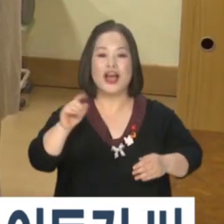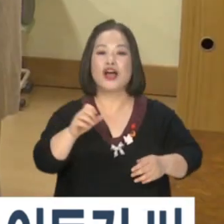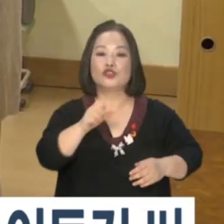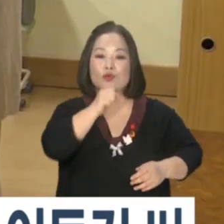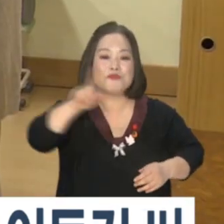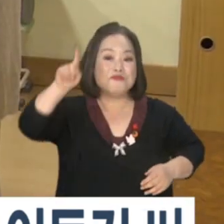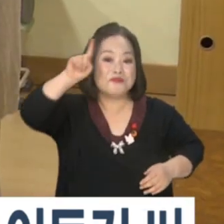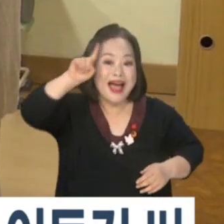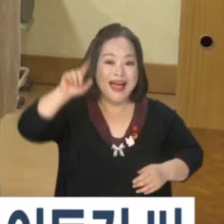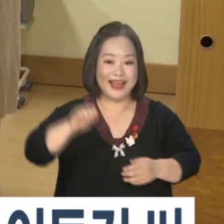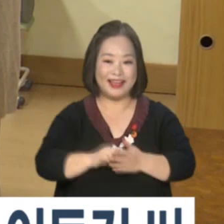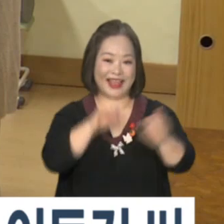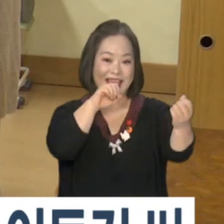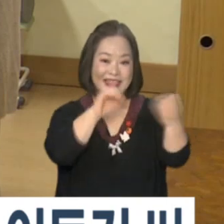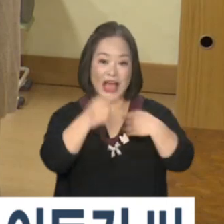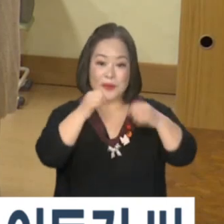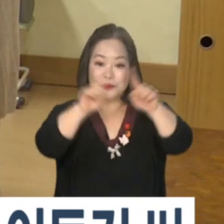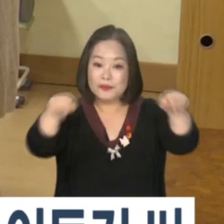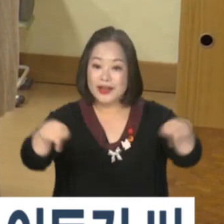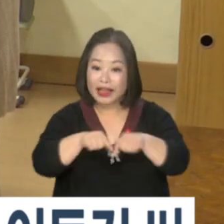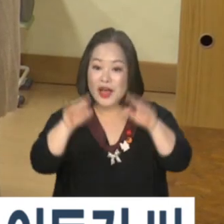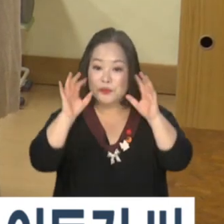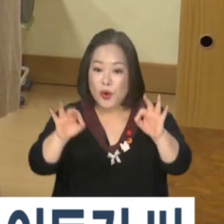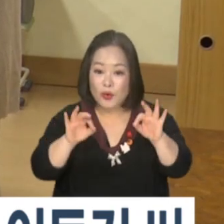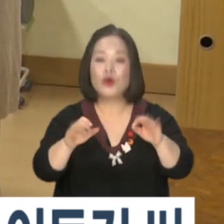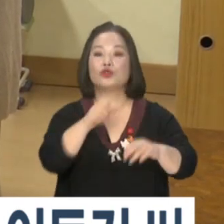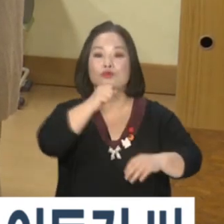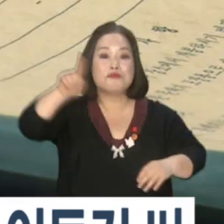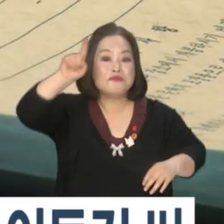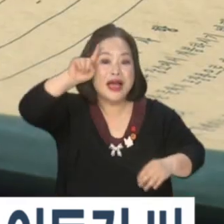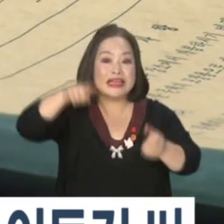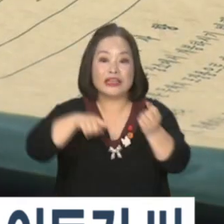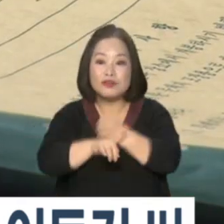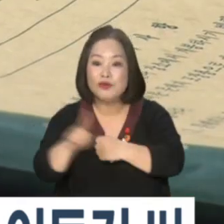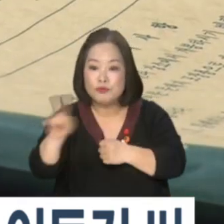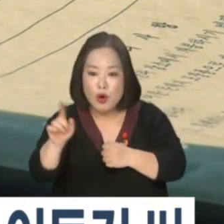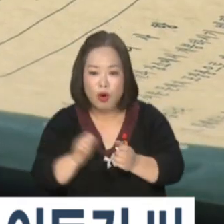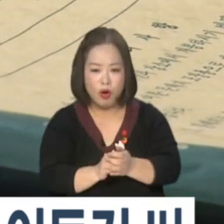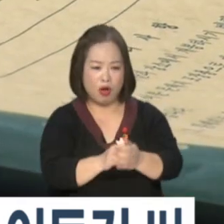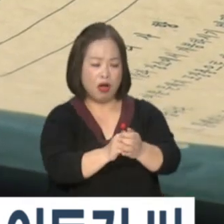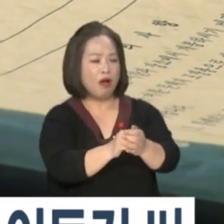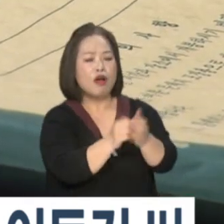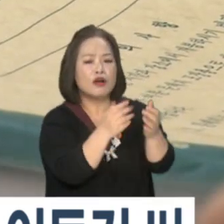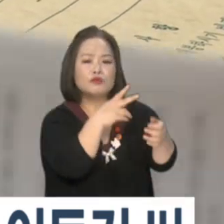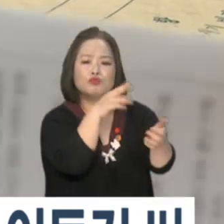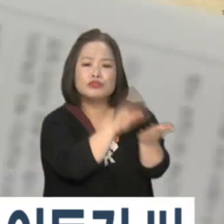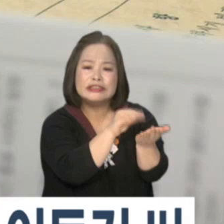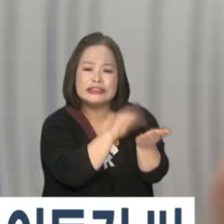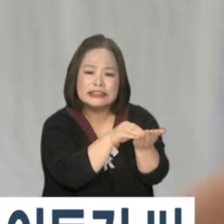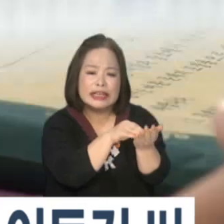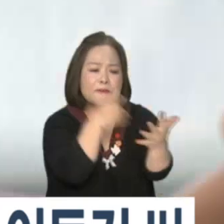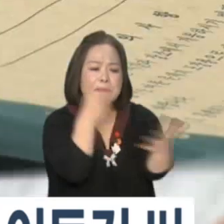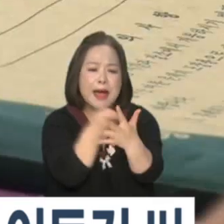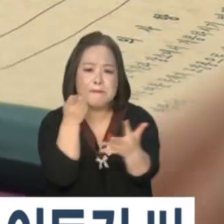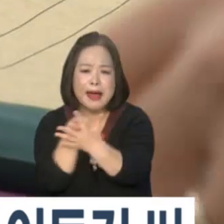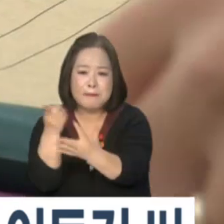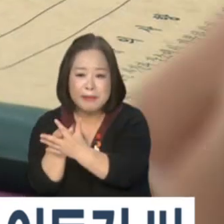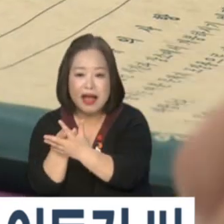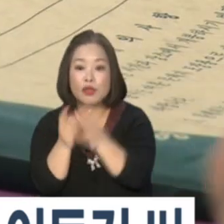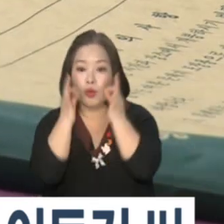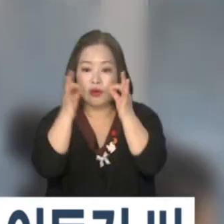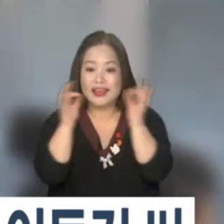유리아 씨는 서면 답변서를 통해 만점 비결로 출제자의 의도를 파악하기 위한 꼼꼼한 문제 읽기를